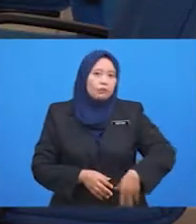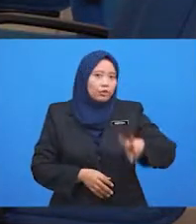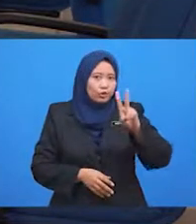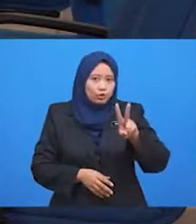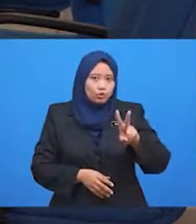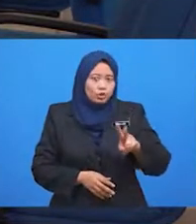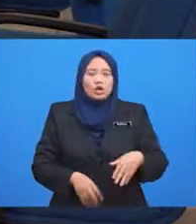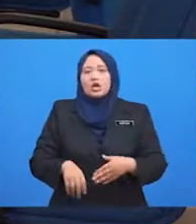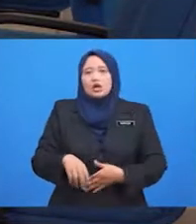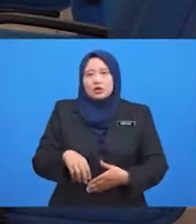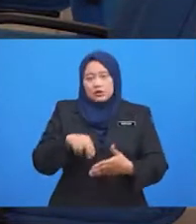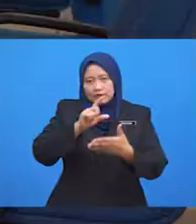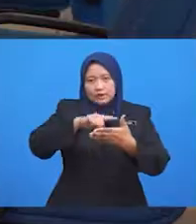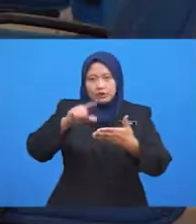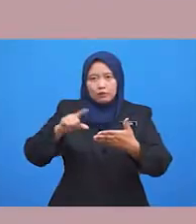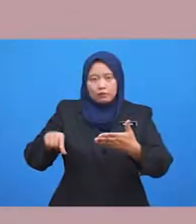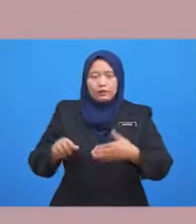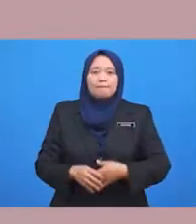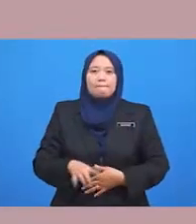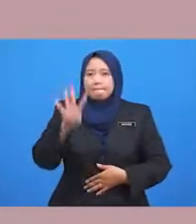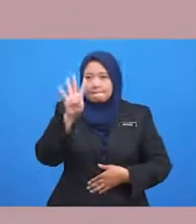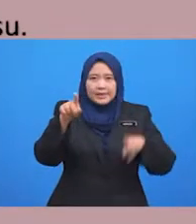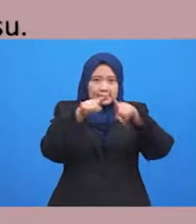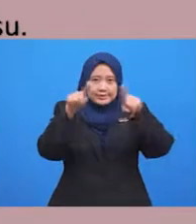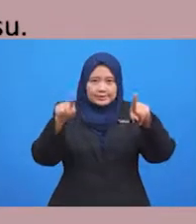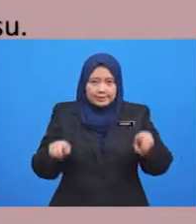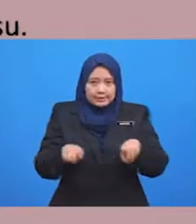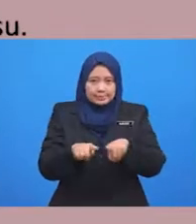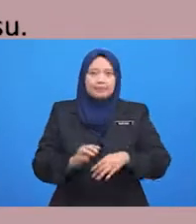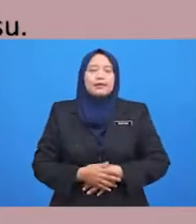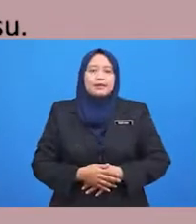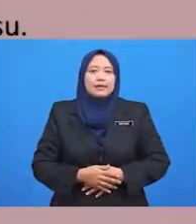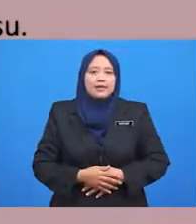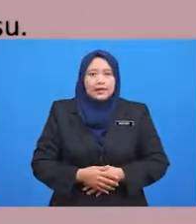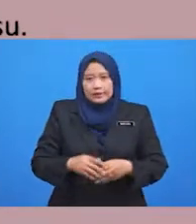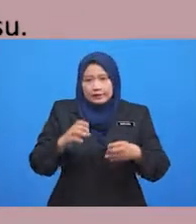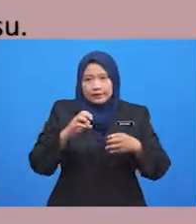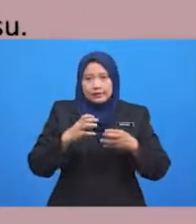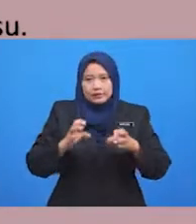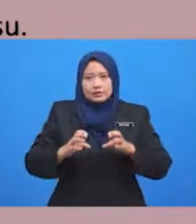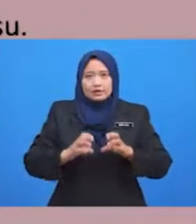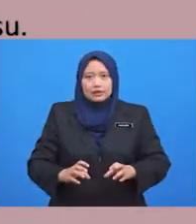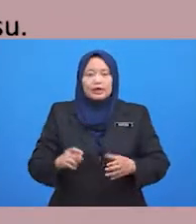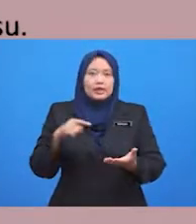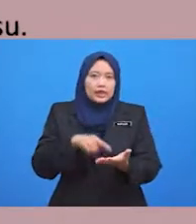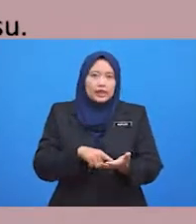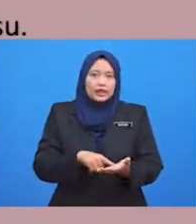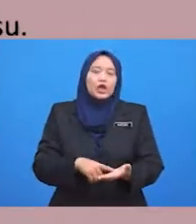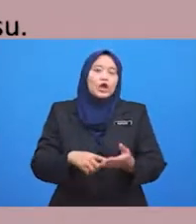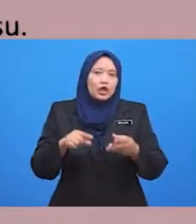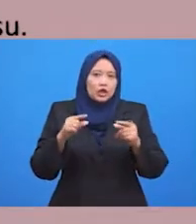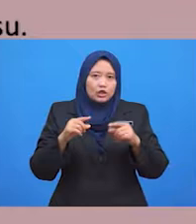gelombang empat segi, square wave, iaitu kaedah ini menggunakan arus aliran segi